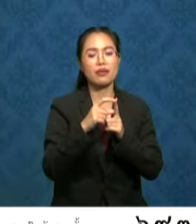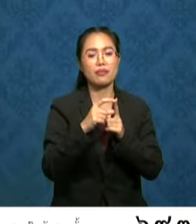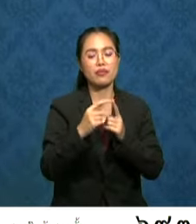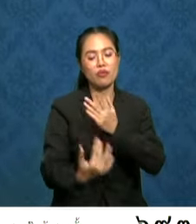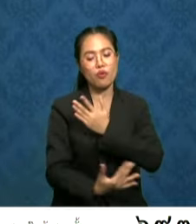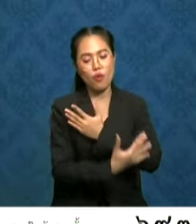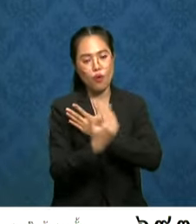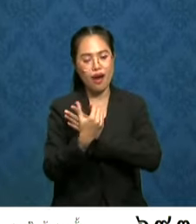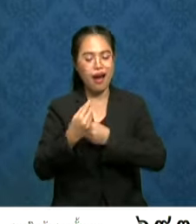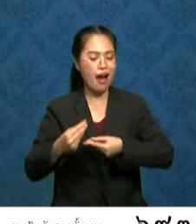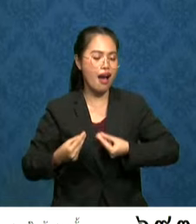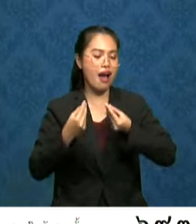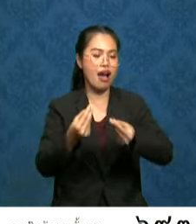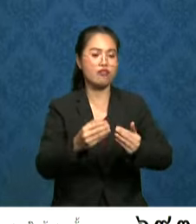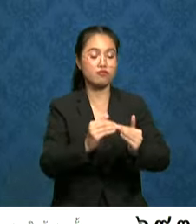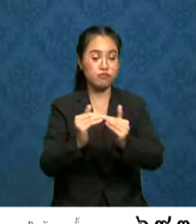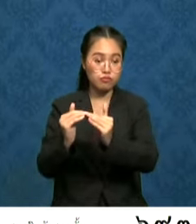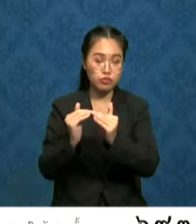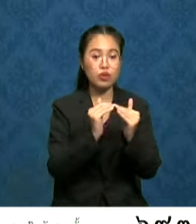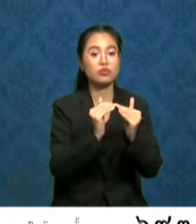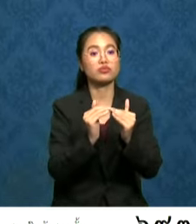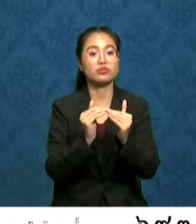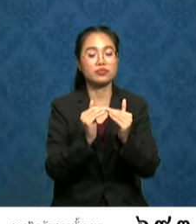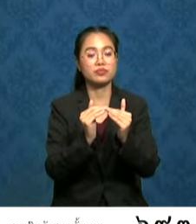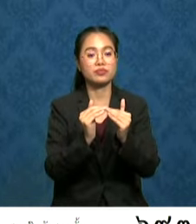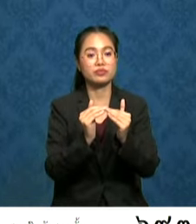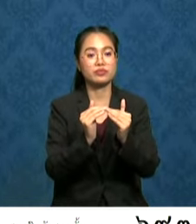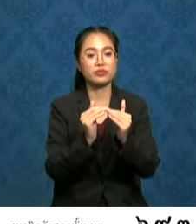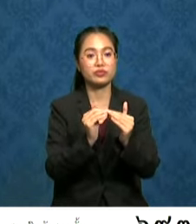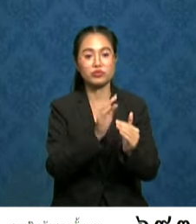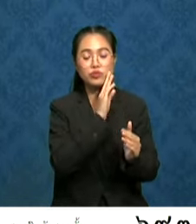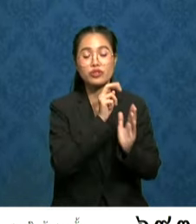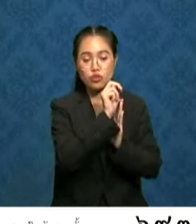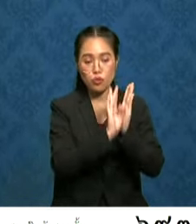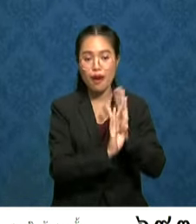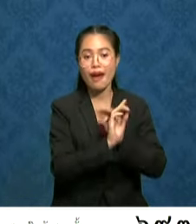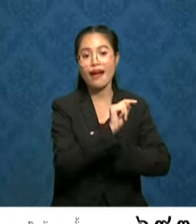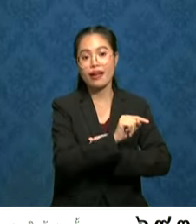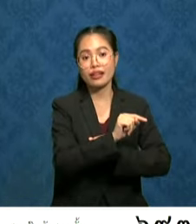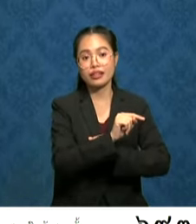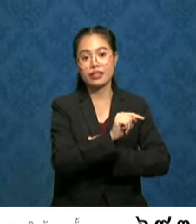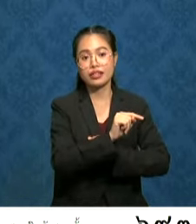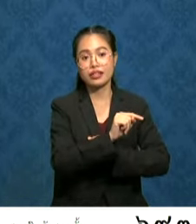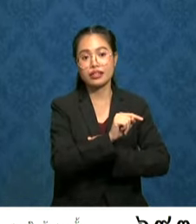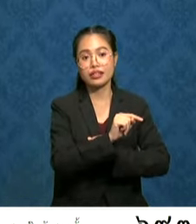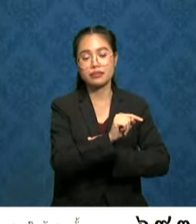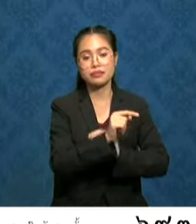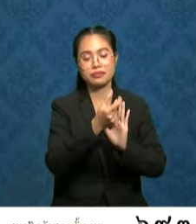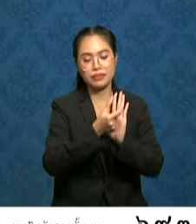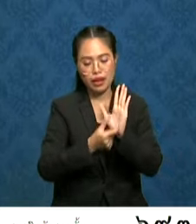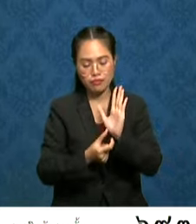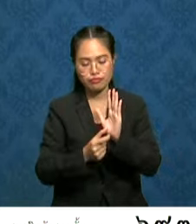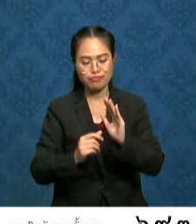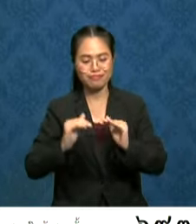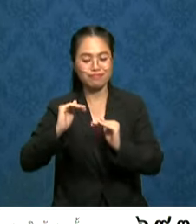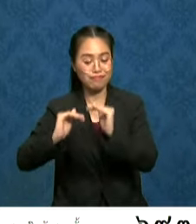โอกาสอย่างเท่าเทียมก็แสดงว่าถึงแม้ว่านโยบายฉบับนี้นะคะคำแถลงนโยบายเนี่ยไม่ค่อยได้บรรจุคำว่าเหลื่อม